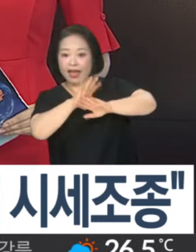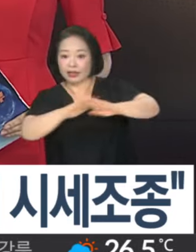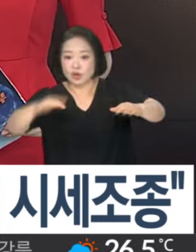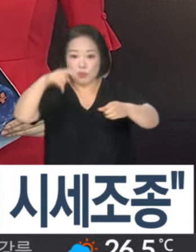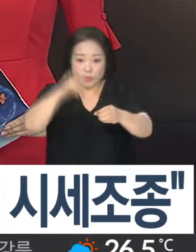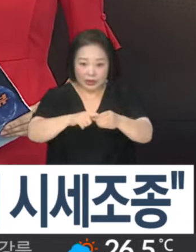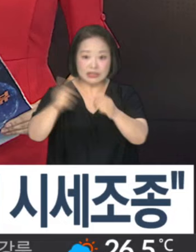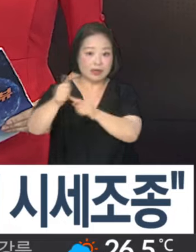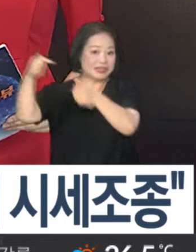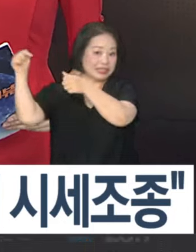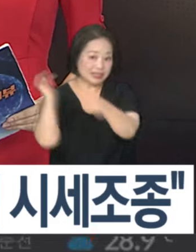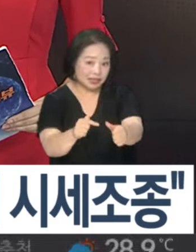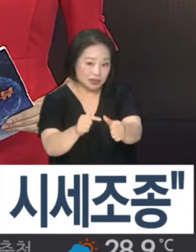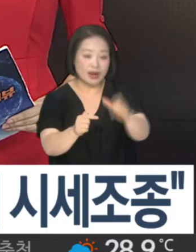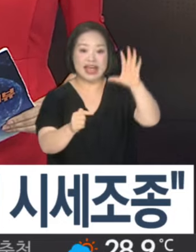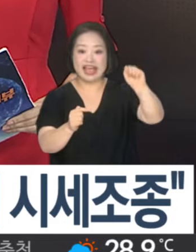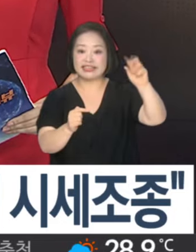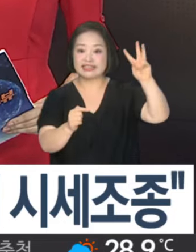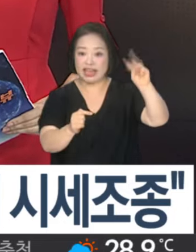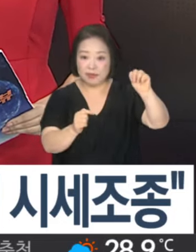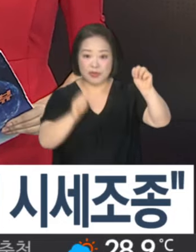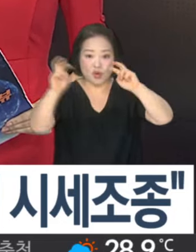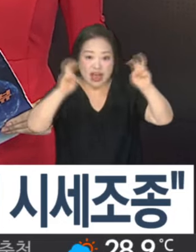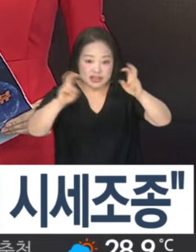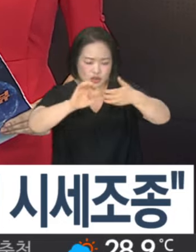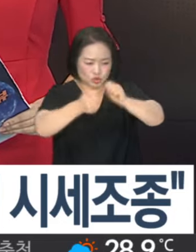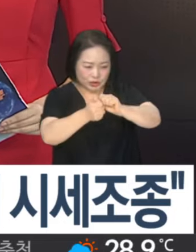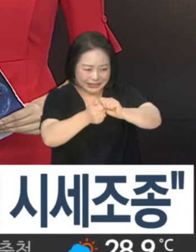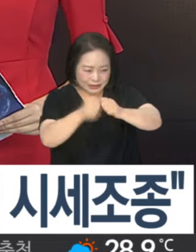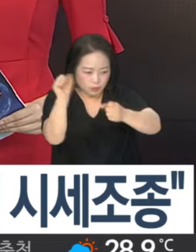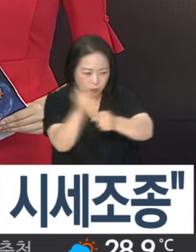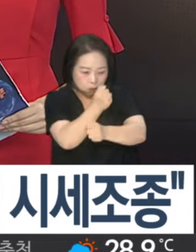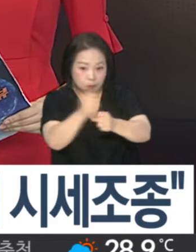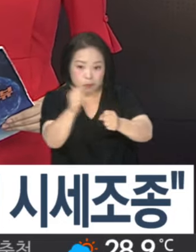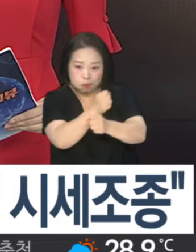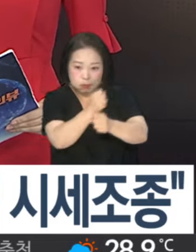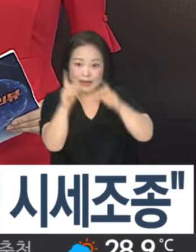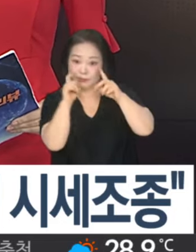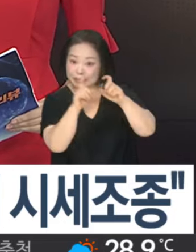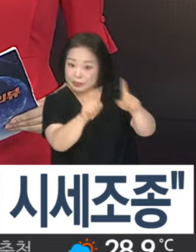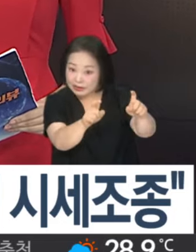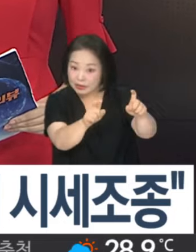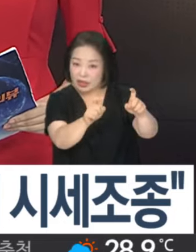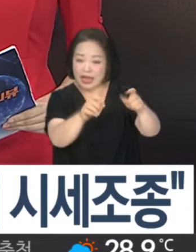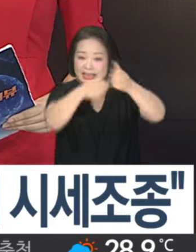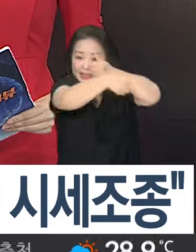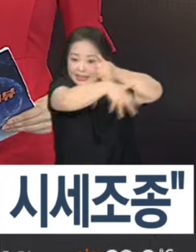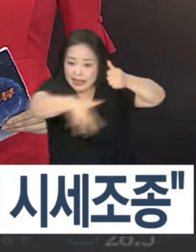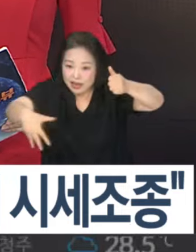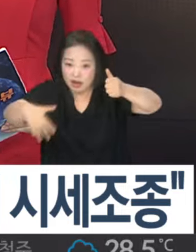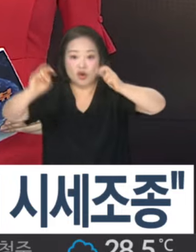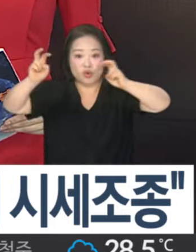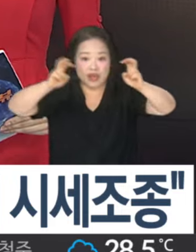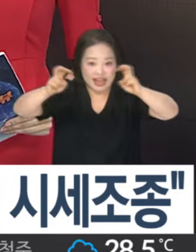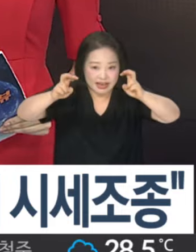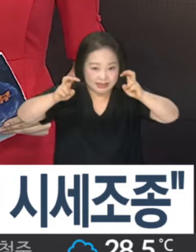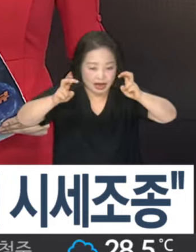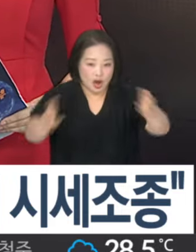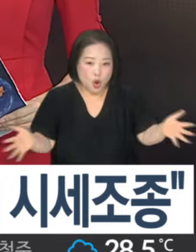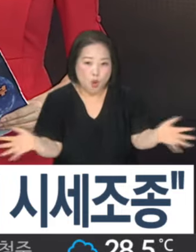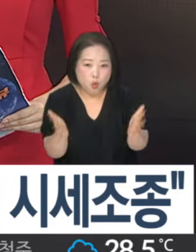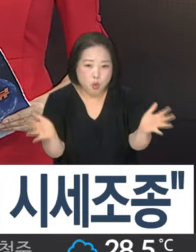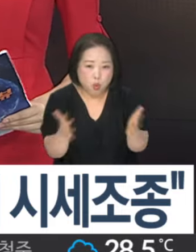위원장의 지시로 SM엔터테인먼트 시세 조종이 이루어졌다고 봤는데요. 이 과정에서 계열사를 조직적으로 동원한